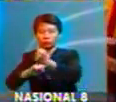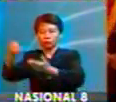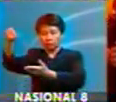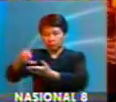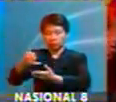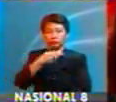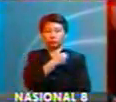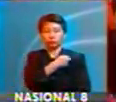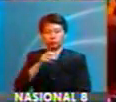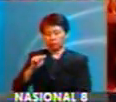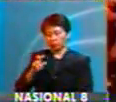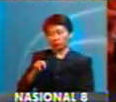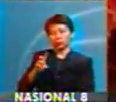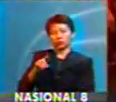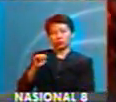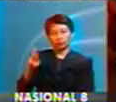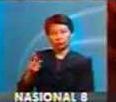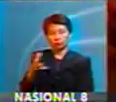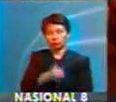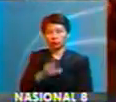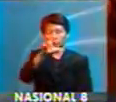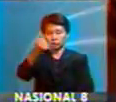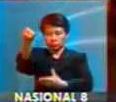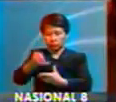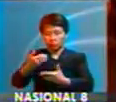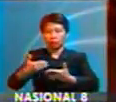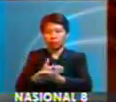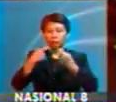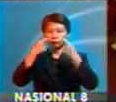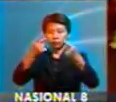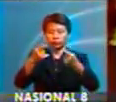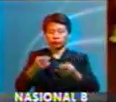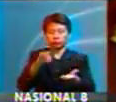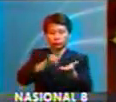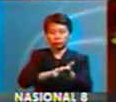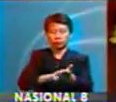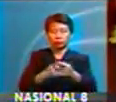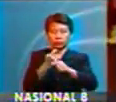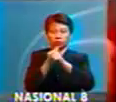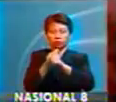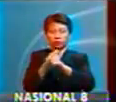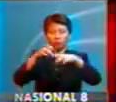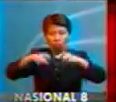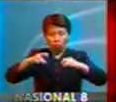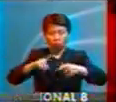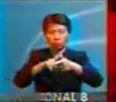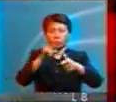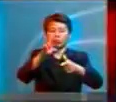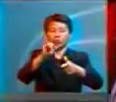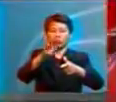Indonesia Andik vermans Shah manakala tiga tonggal import baru berjaya diikat iaitu Pemain pertahanan dari Australia Robert